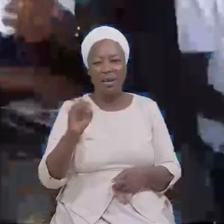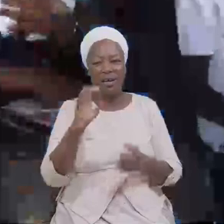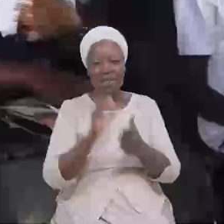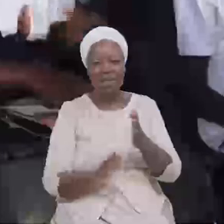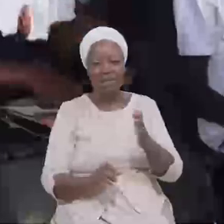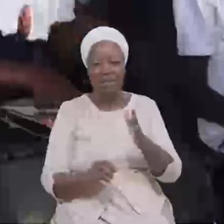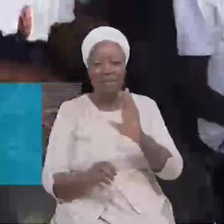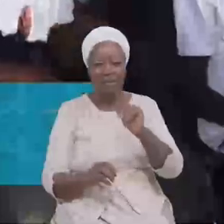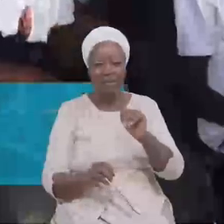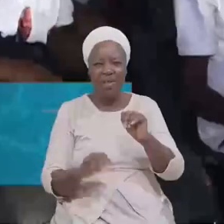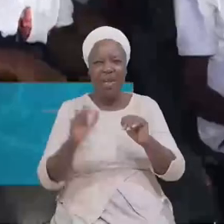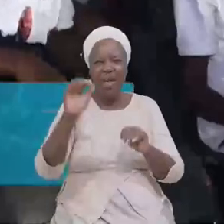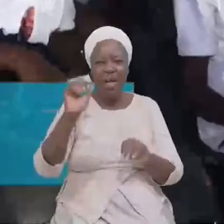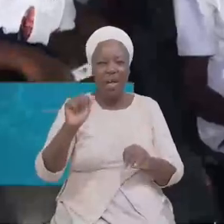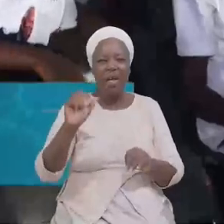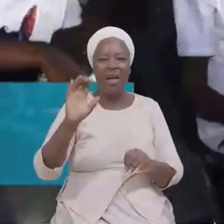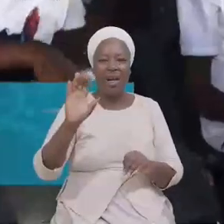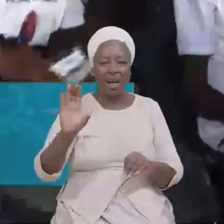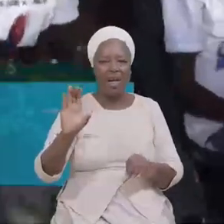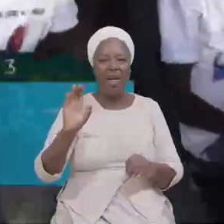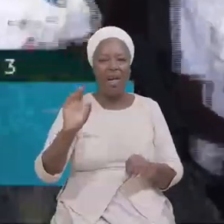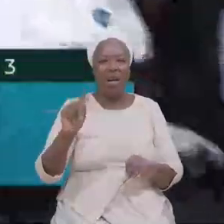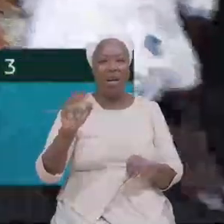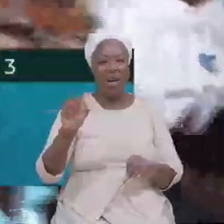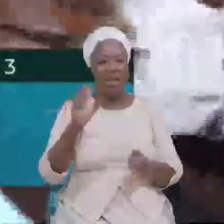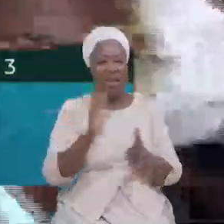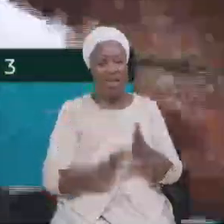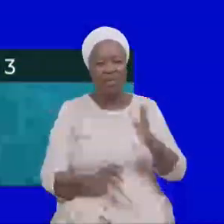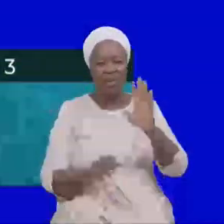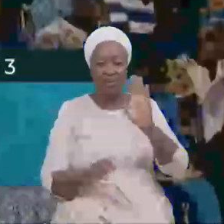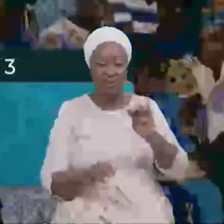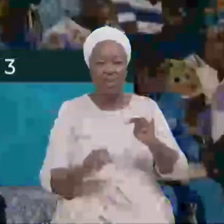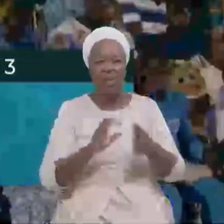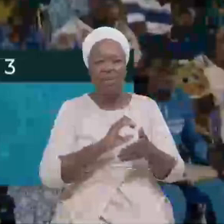verset 7. En acte 14, verset 7.